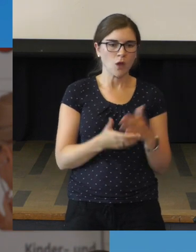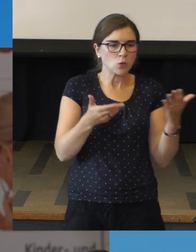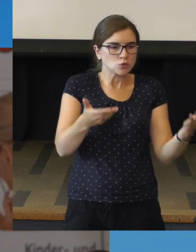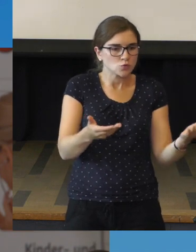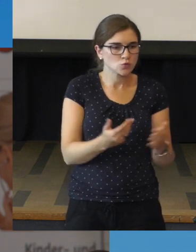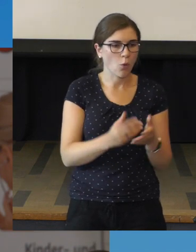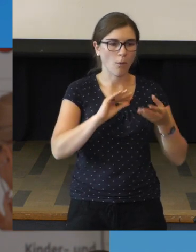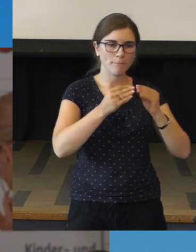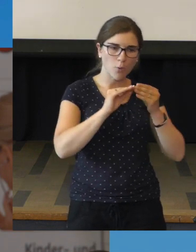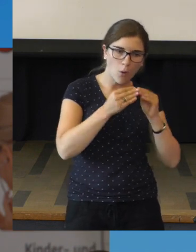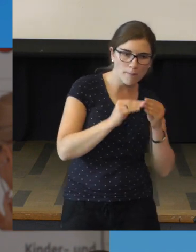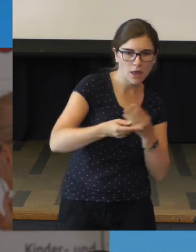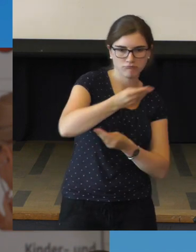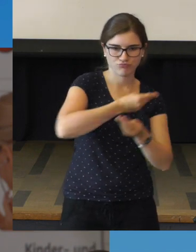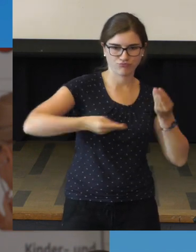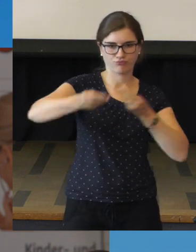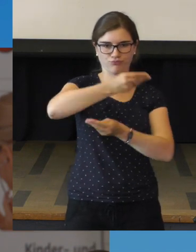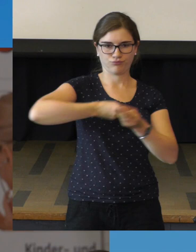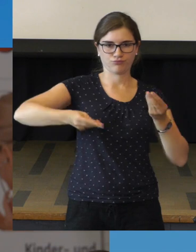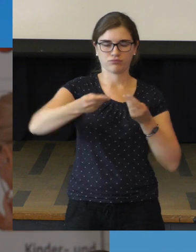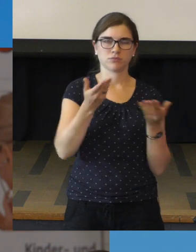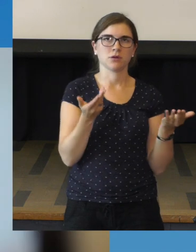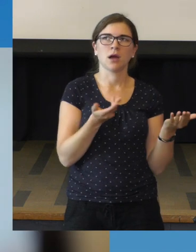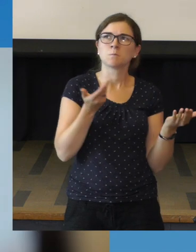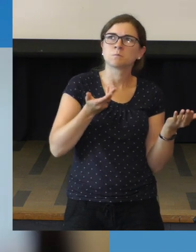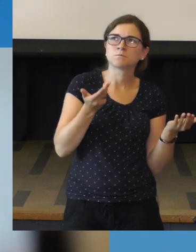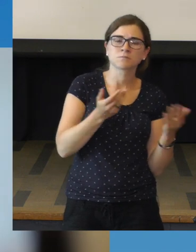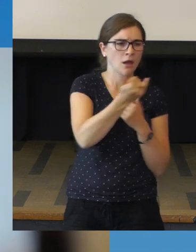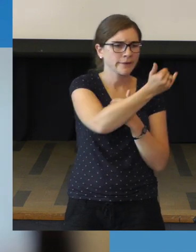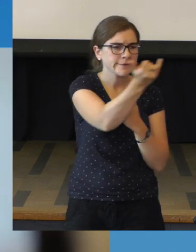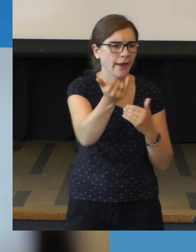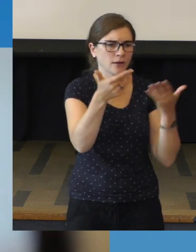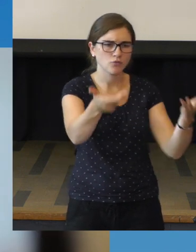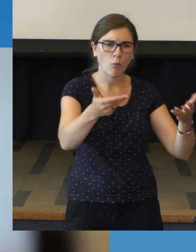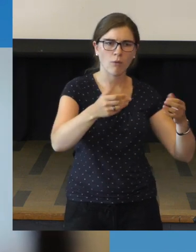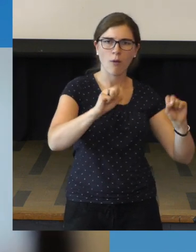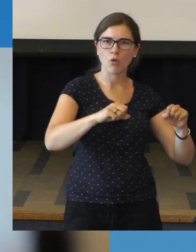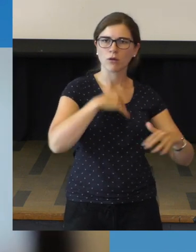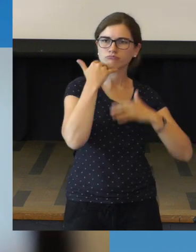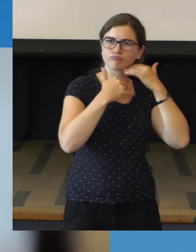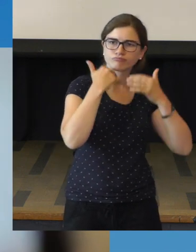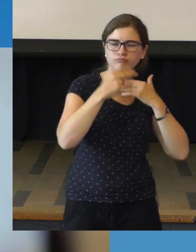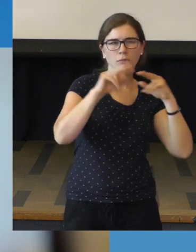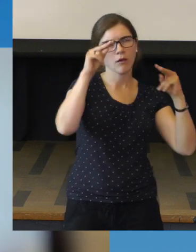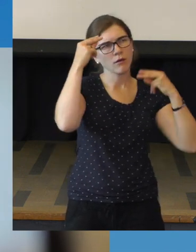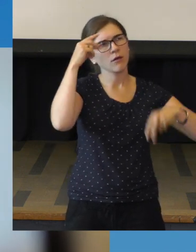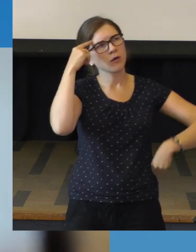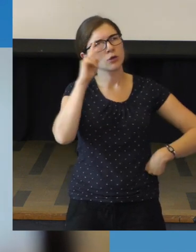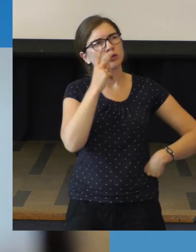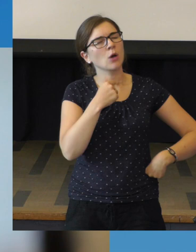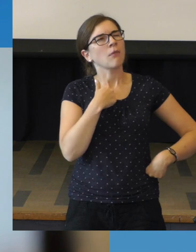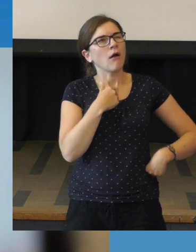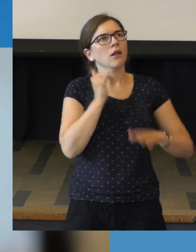unsere Problematik durch, dass jeder die Möglichkeit hat, zu reflektieren, wie es ihm die letzten